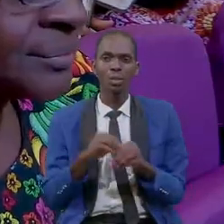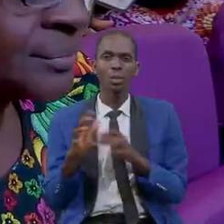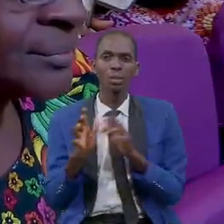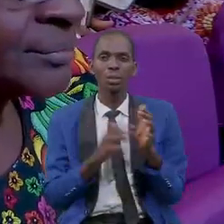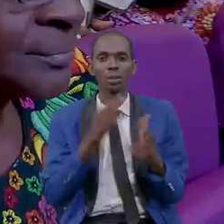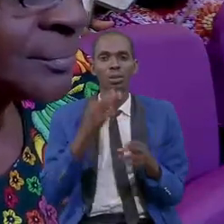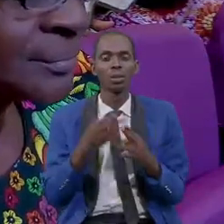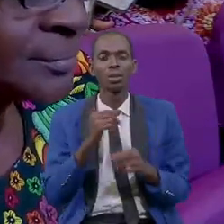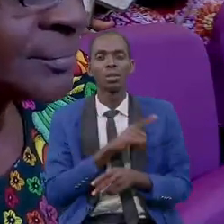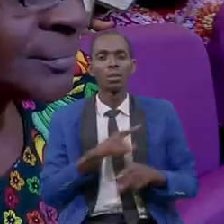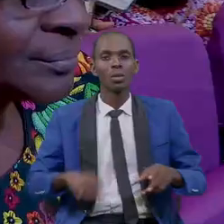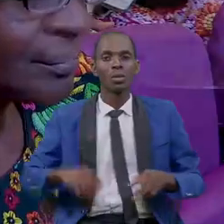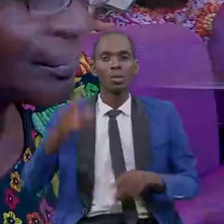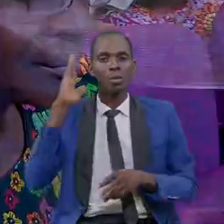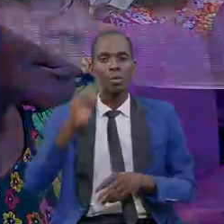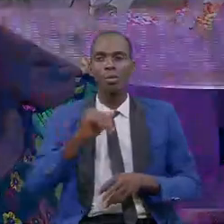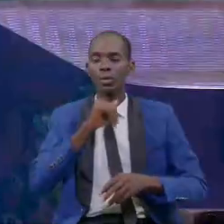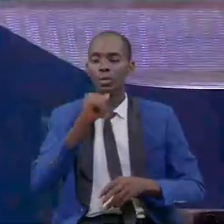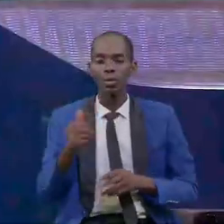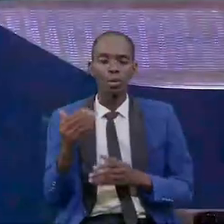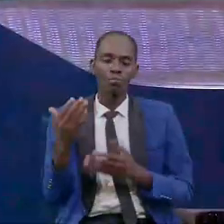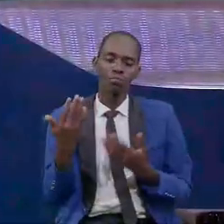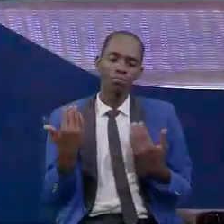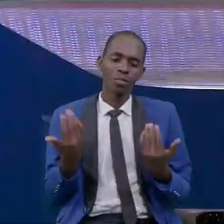Le Seigneur ne va pas